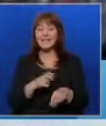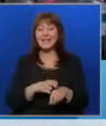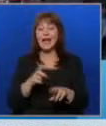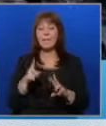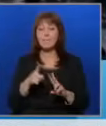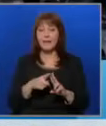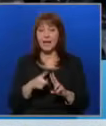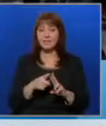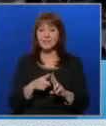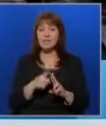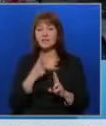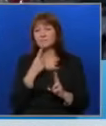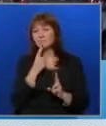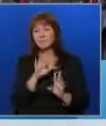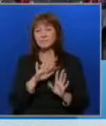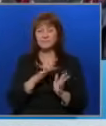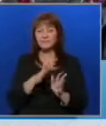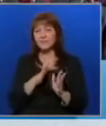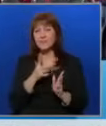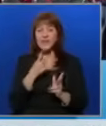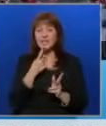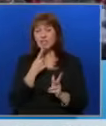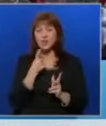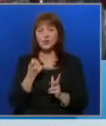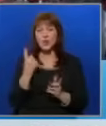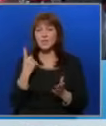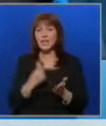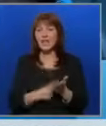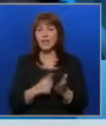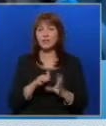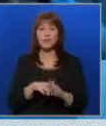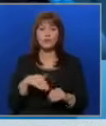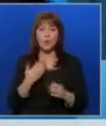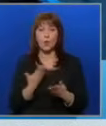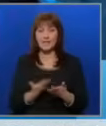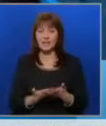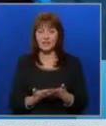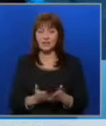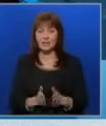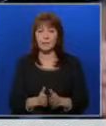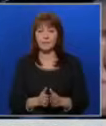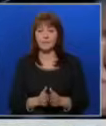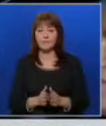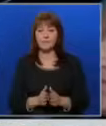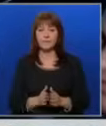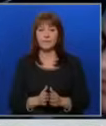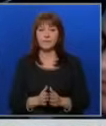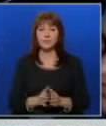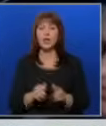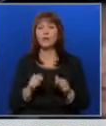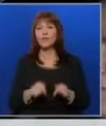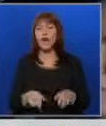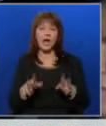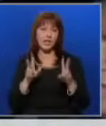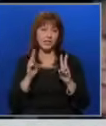Делян Пеевски, беше лаконичен за това защо се е наложило подаването на тази оставка. Чуйте го. Това е